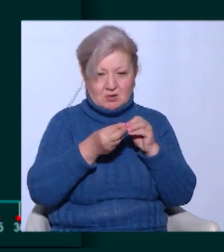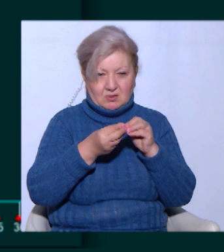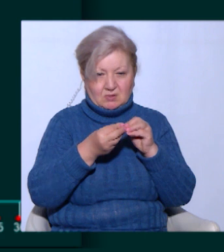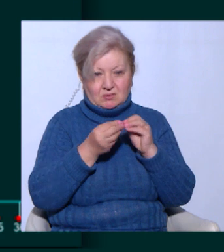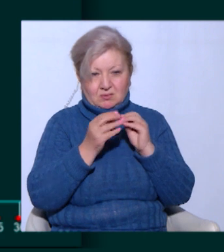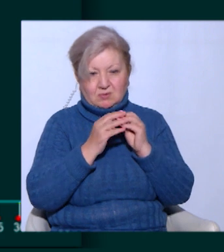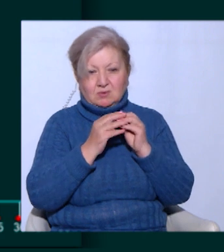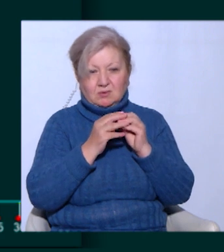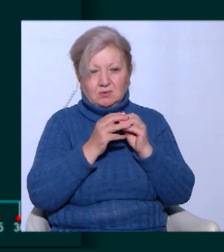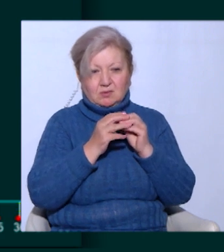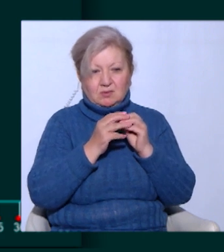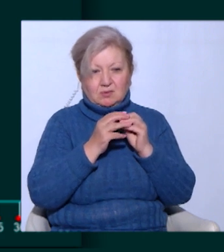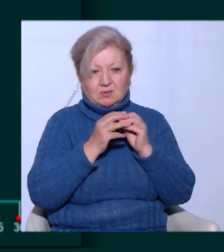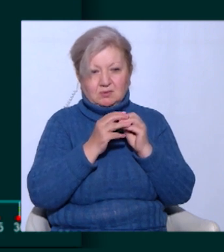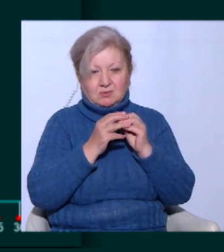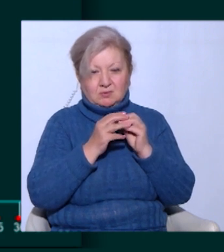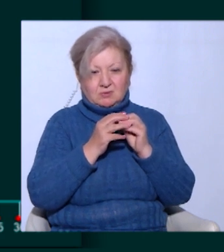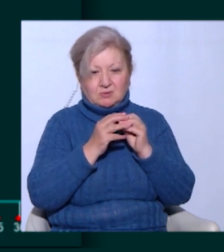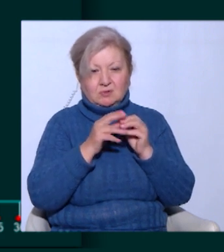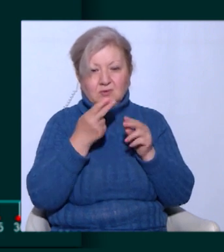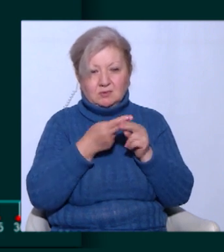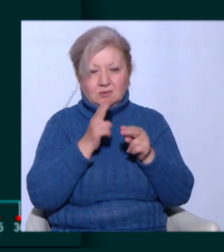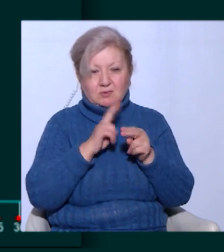სიმაღლის ნამრავს. აი ესე.